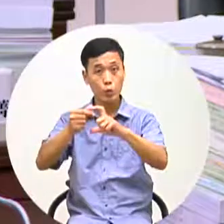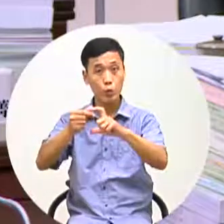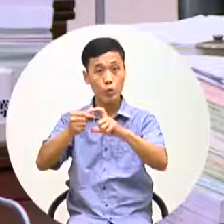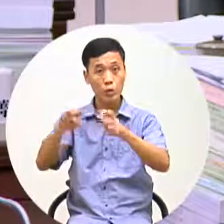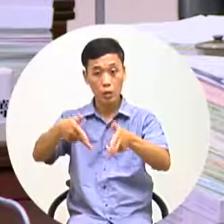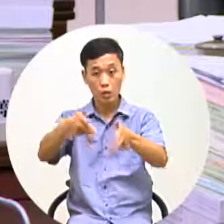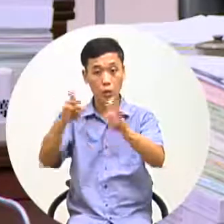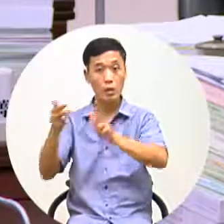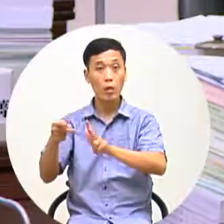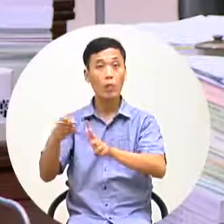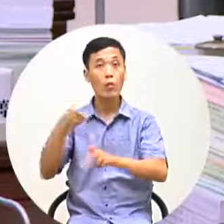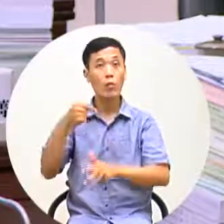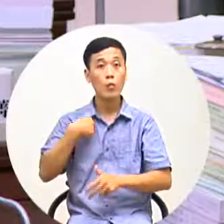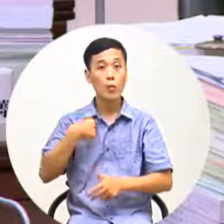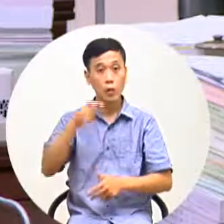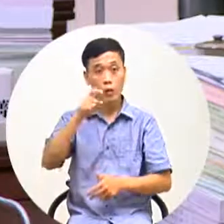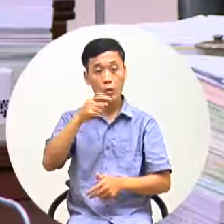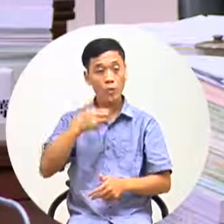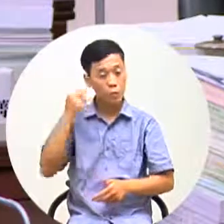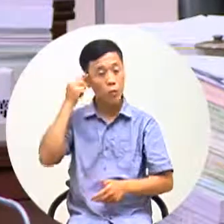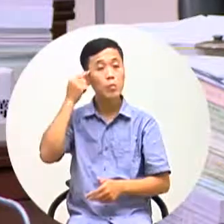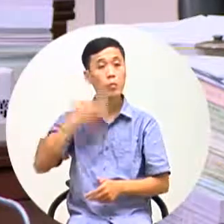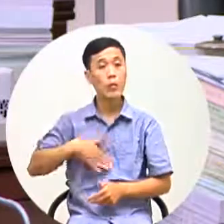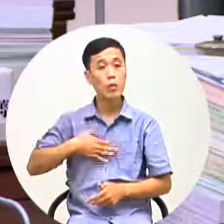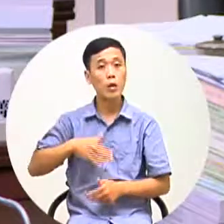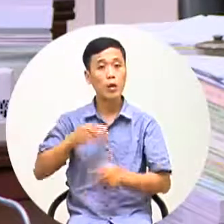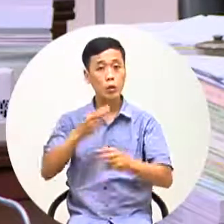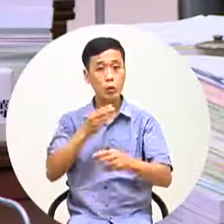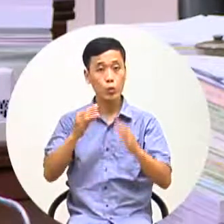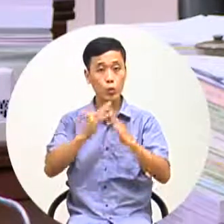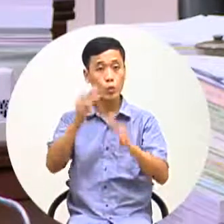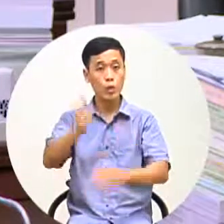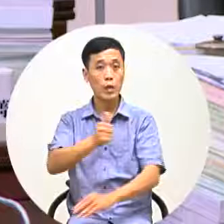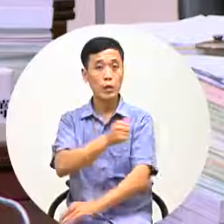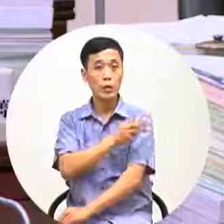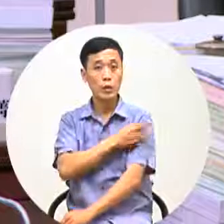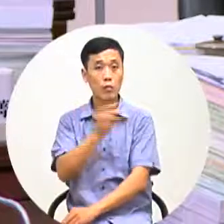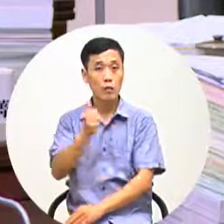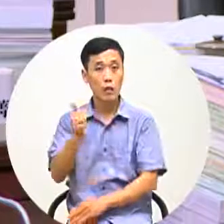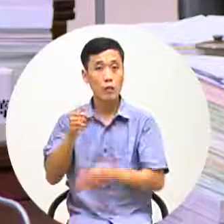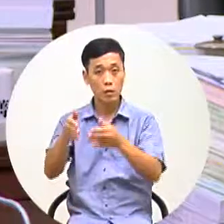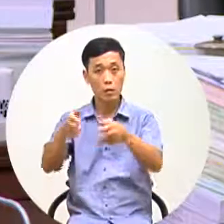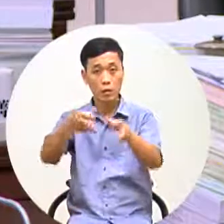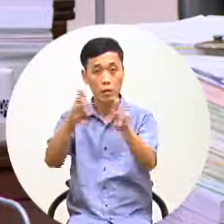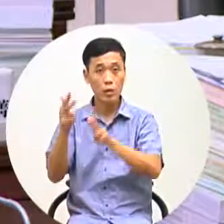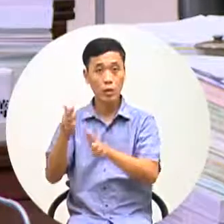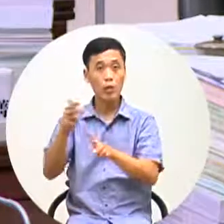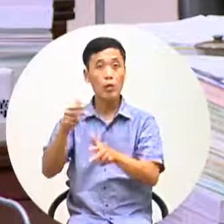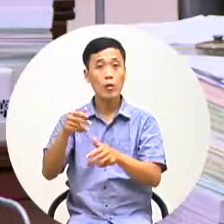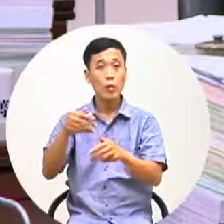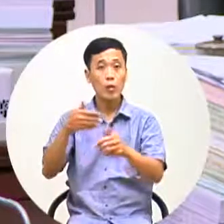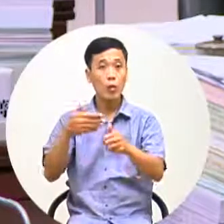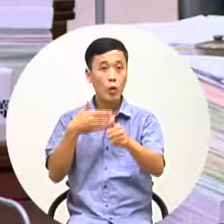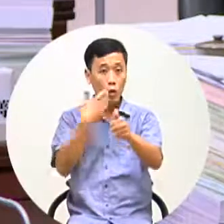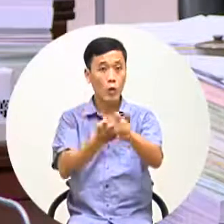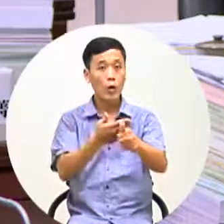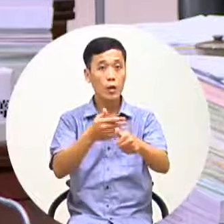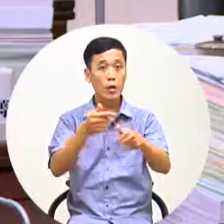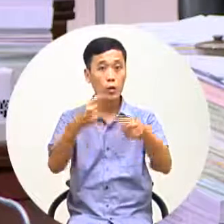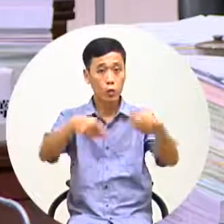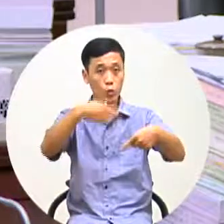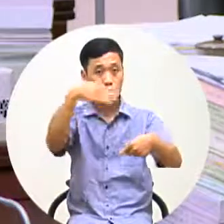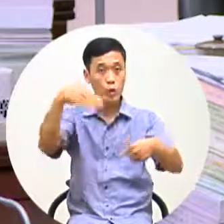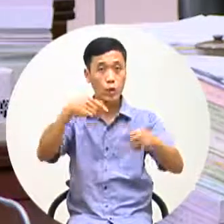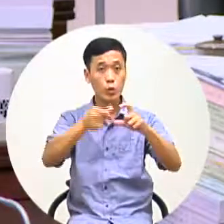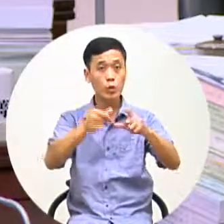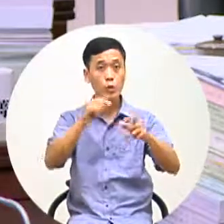望把那个青海桥的天际线还给古山区，在内围社区，尤其内围社区。啊，